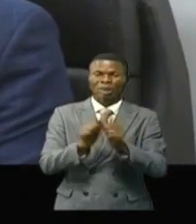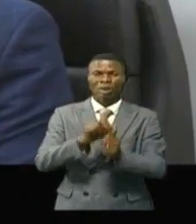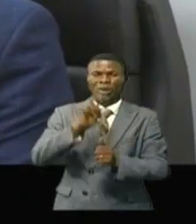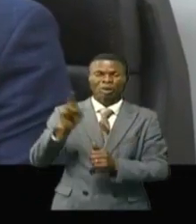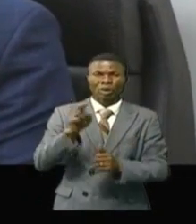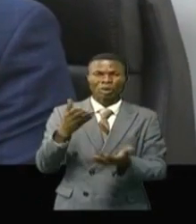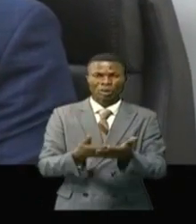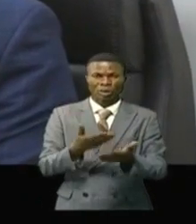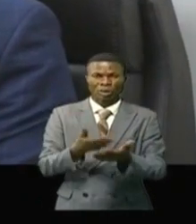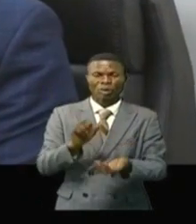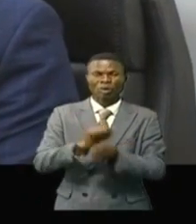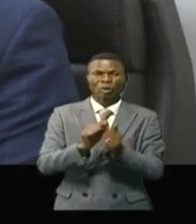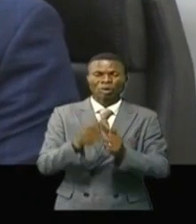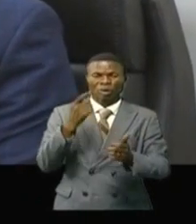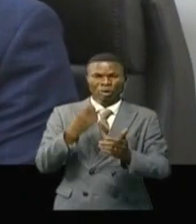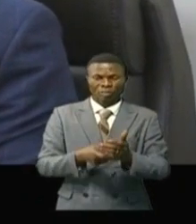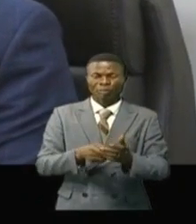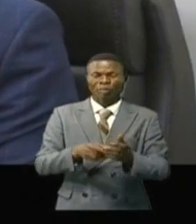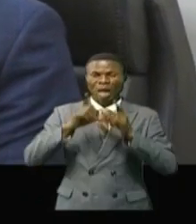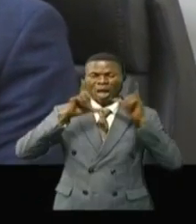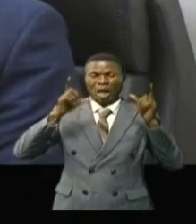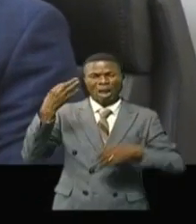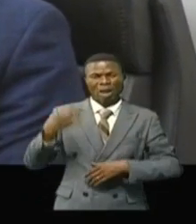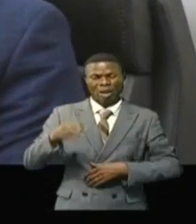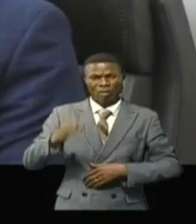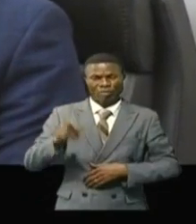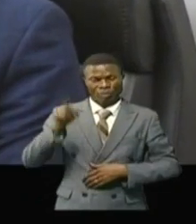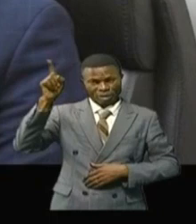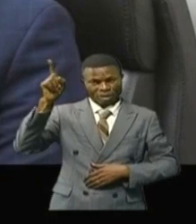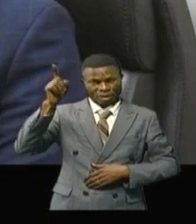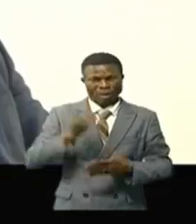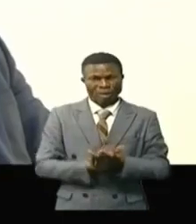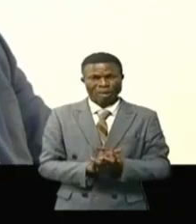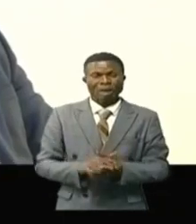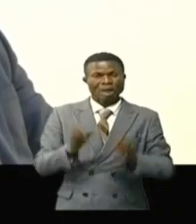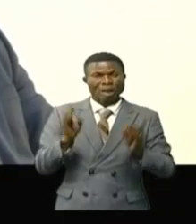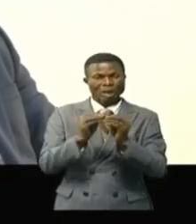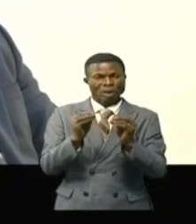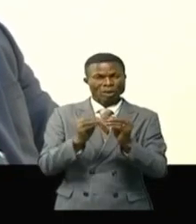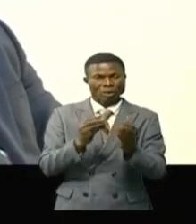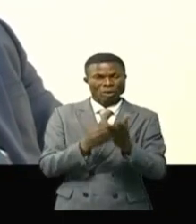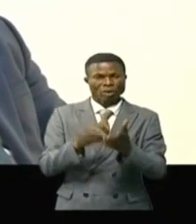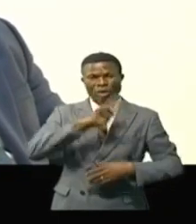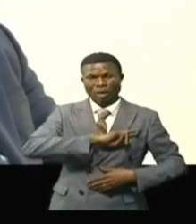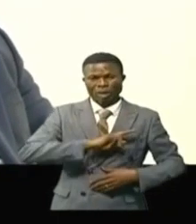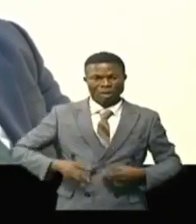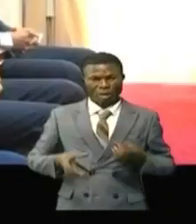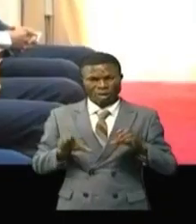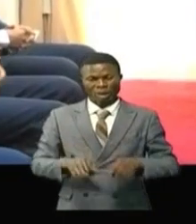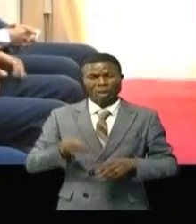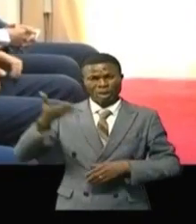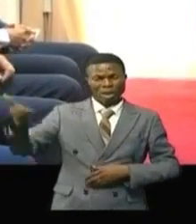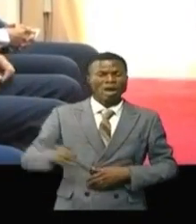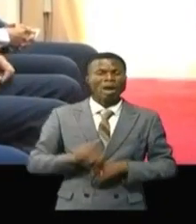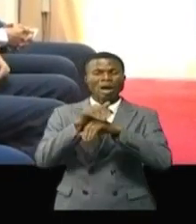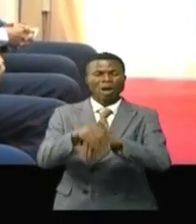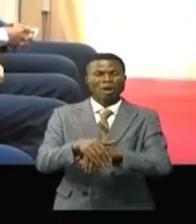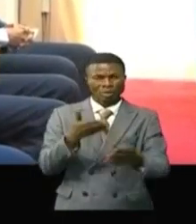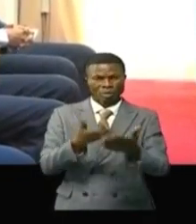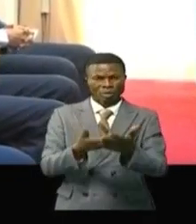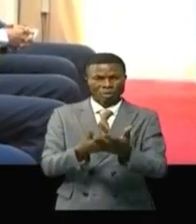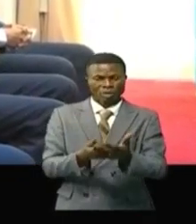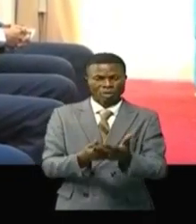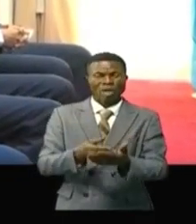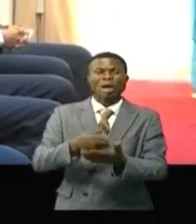novembre 2022 du sommet de la francophonie en Tunisie, assise auquel la République démocratique du Congo est invitée à prendre part. Les